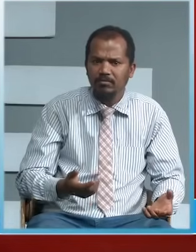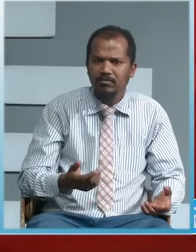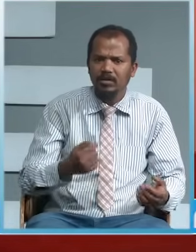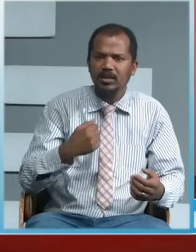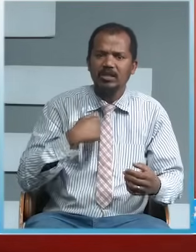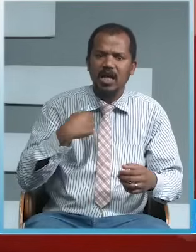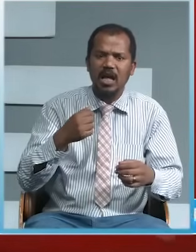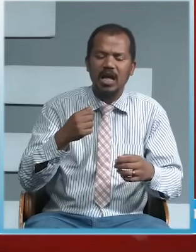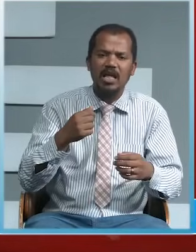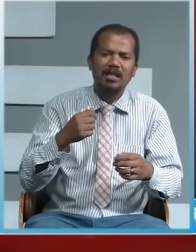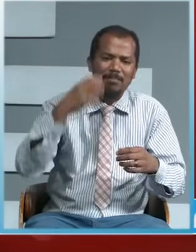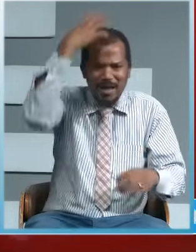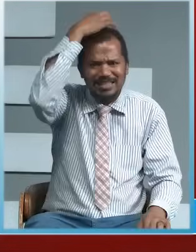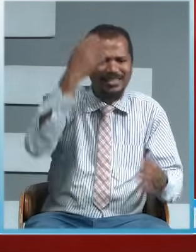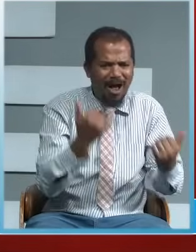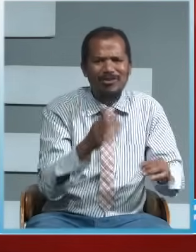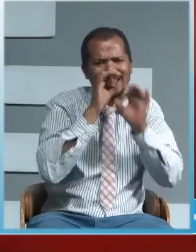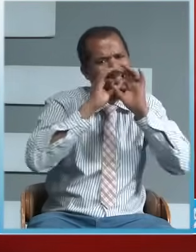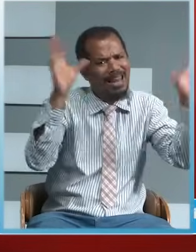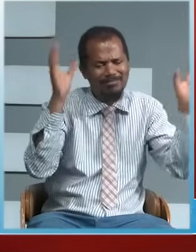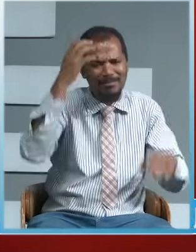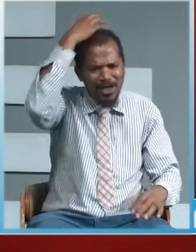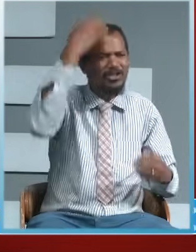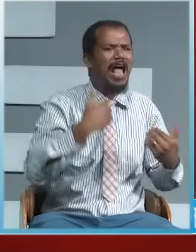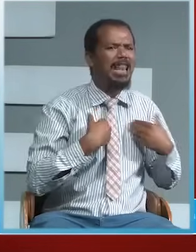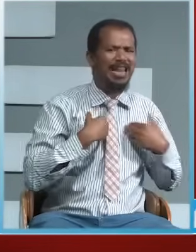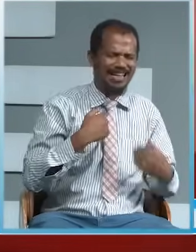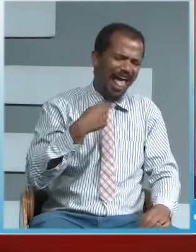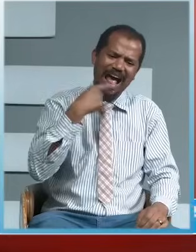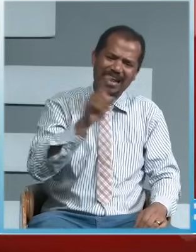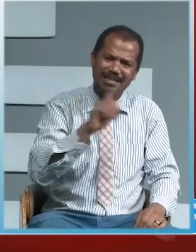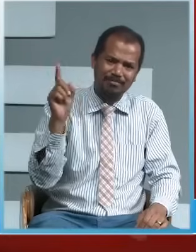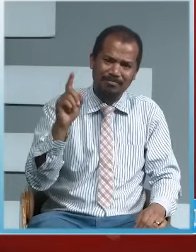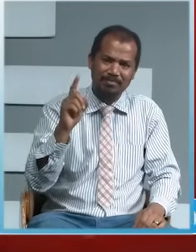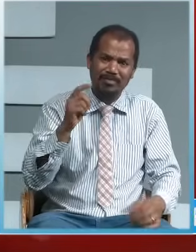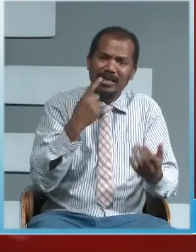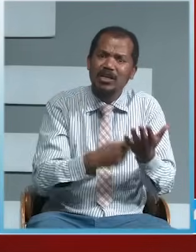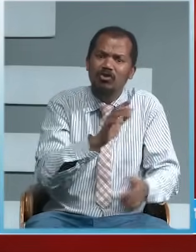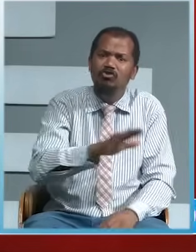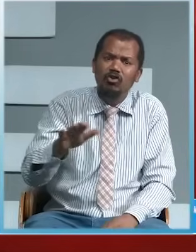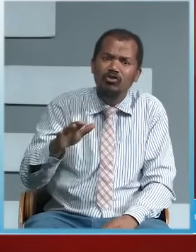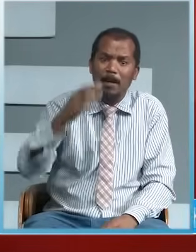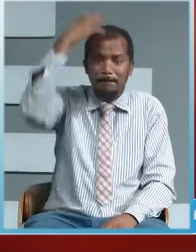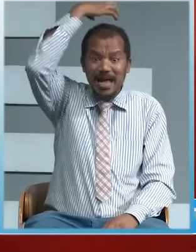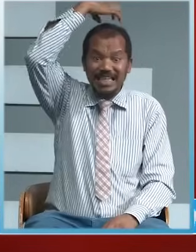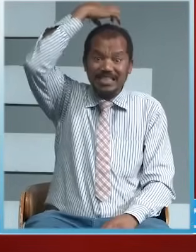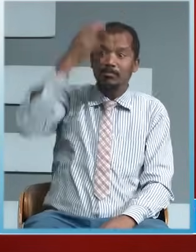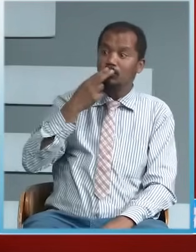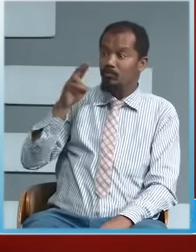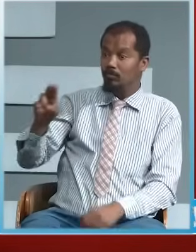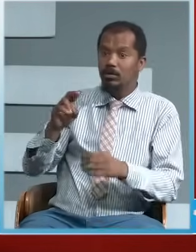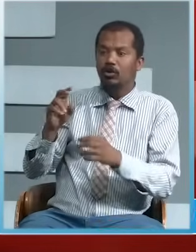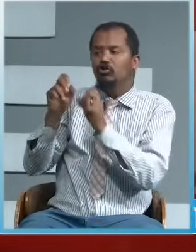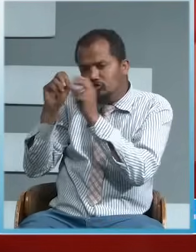መንግስት አለን ብለን እንደምንለው መንግስት የለም። መንግስት አለ አንልም። እነኚህ ልጆች እኮ መንግስት